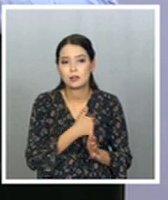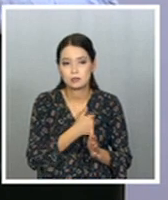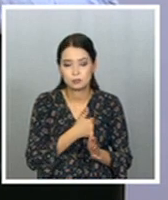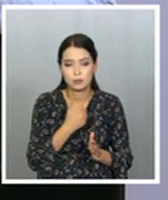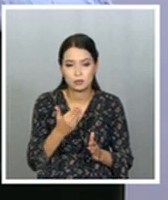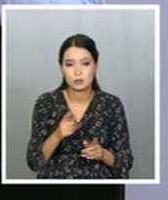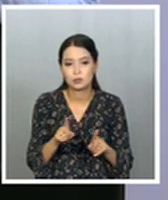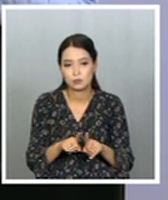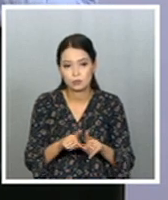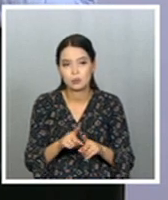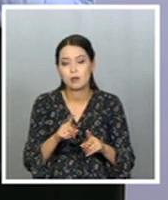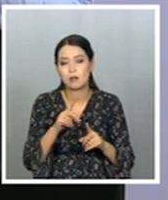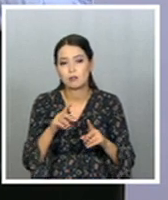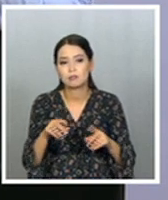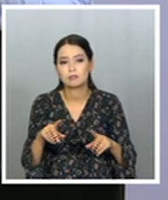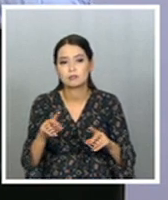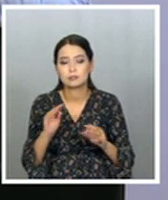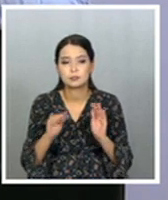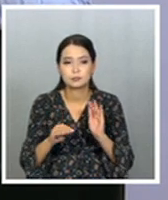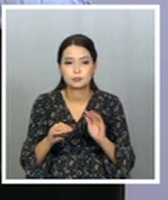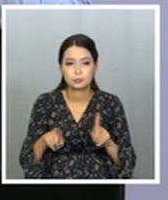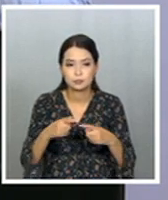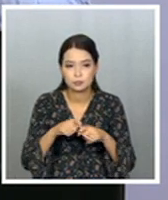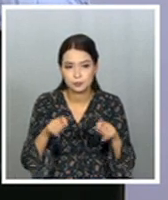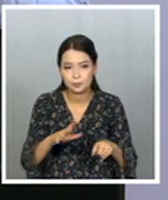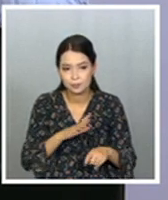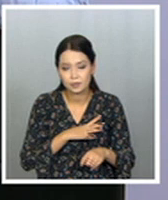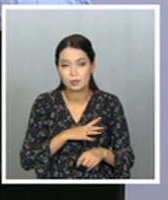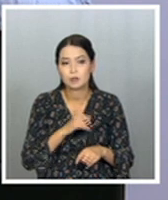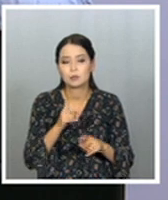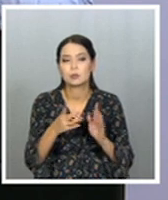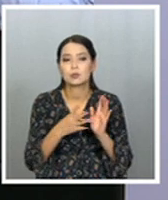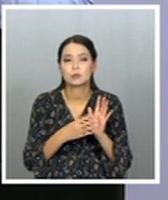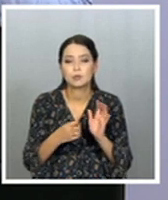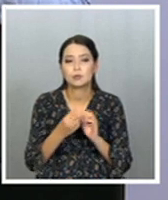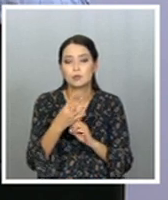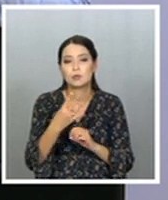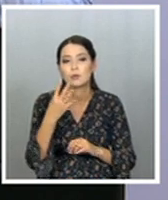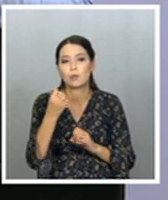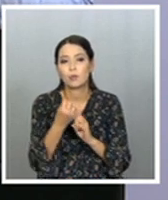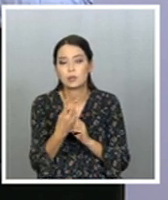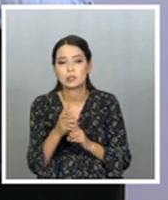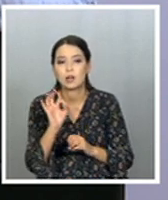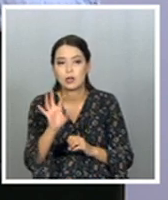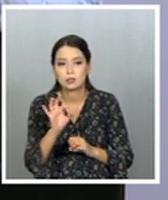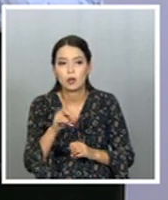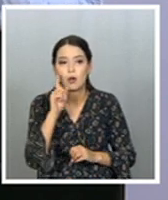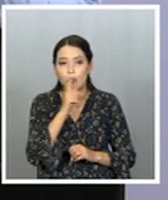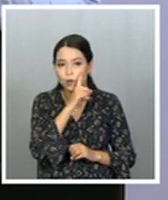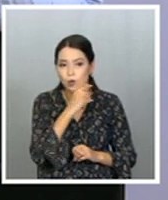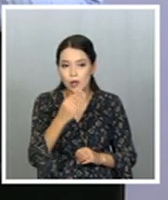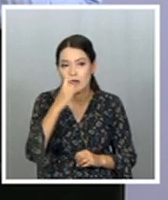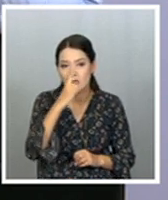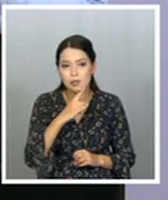құрылды. 1920 жылдың 4-12 қазанында Орынборда Қазақ